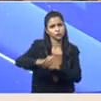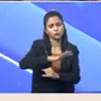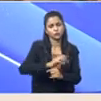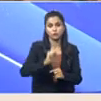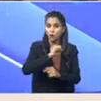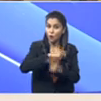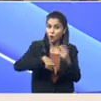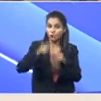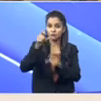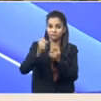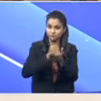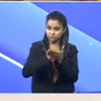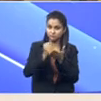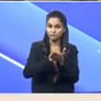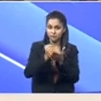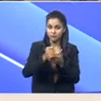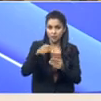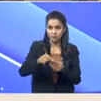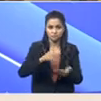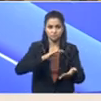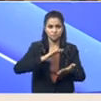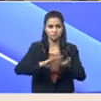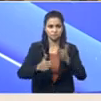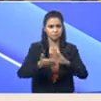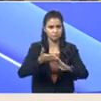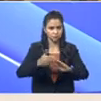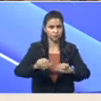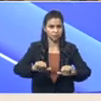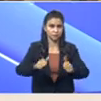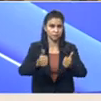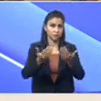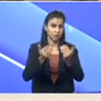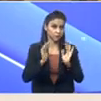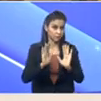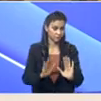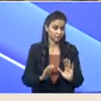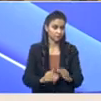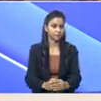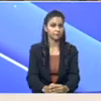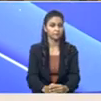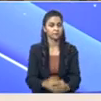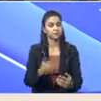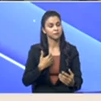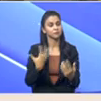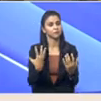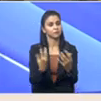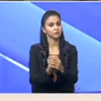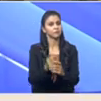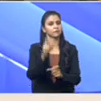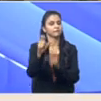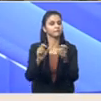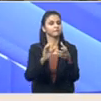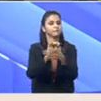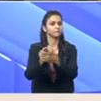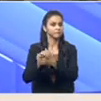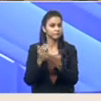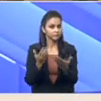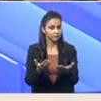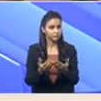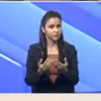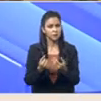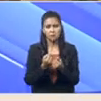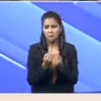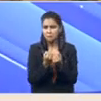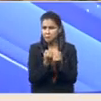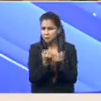प्रयासों से ही हम इस चुनौती का मुकाबला कर सकते हैं। मेरे प्यारे देशवासियों, हमारे